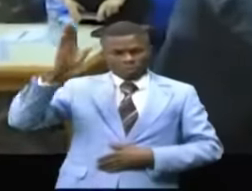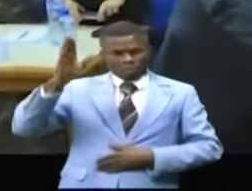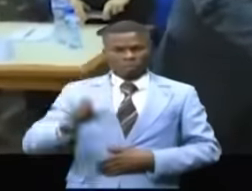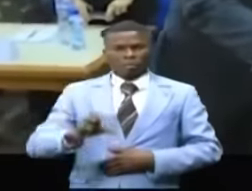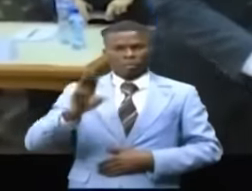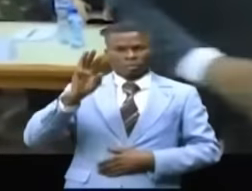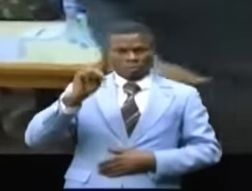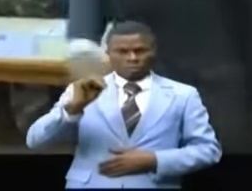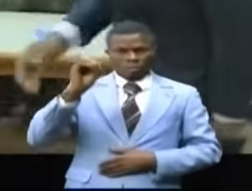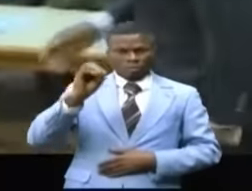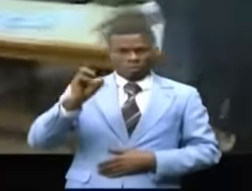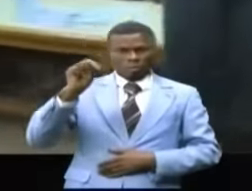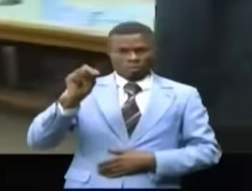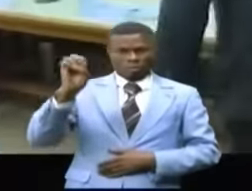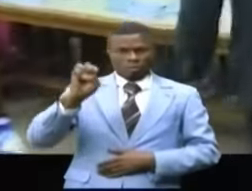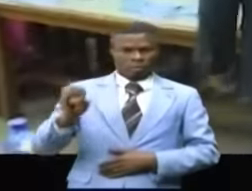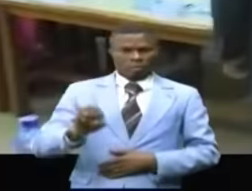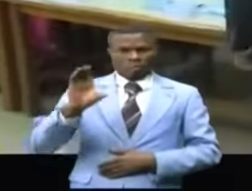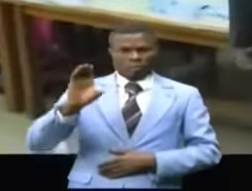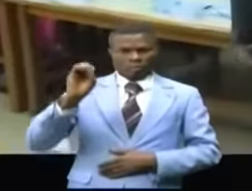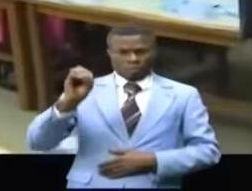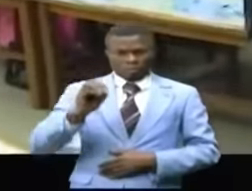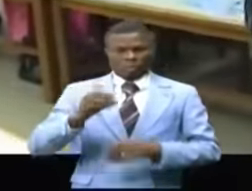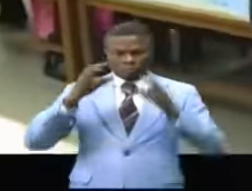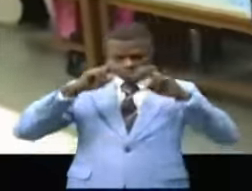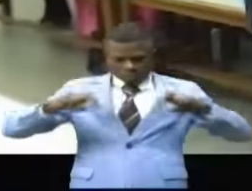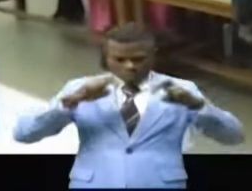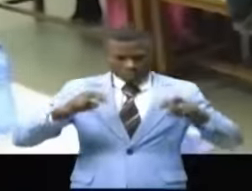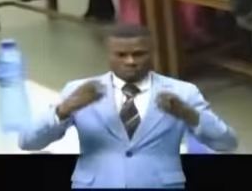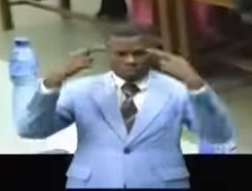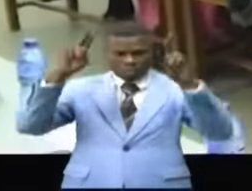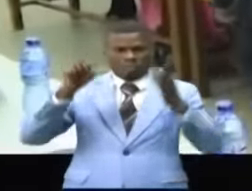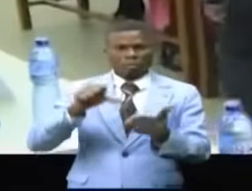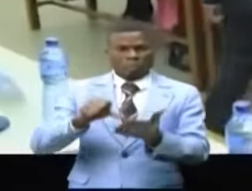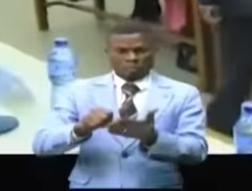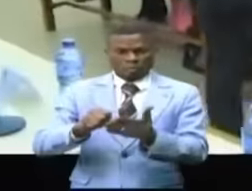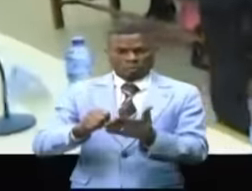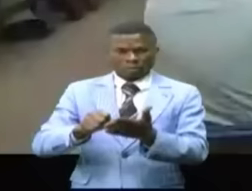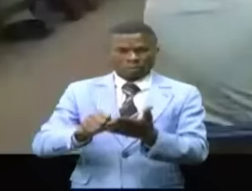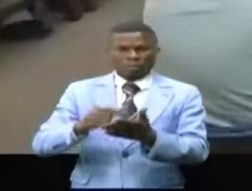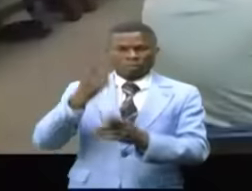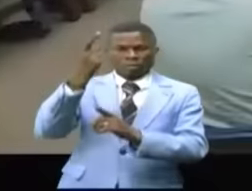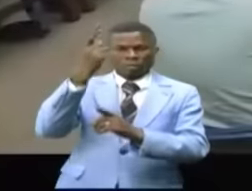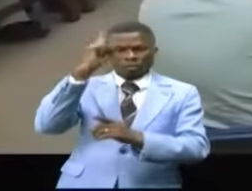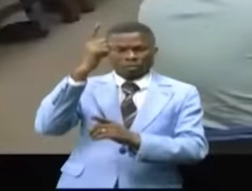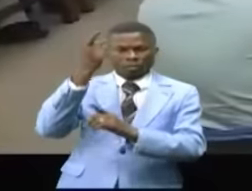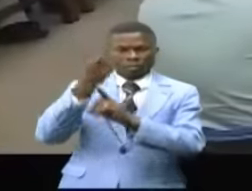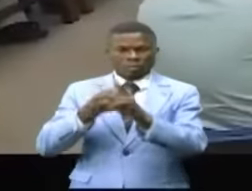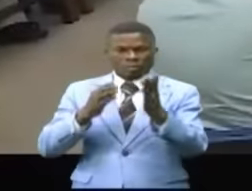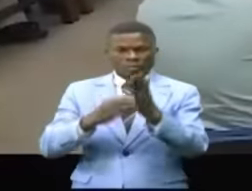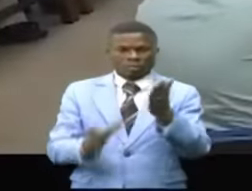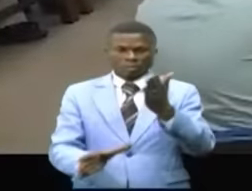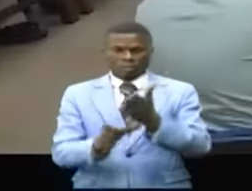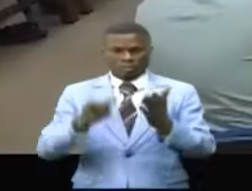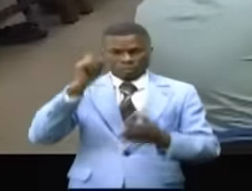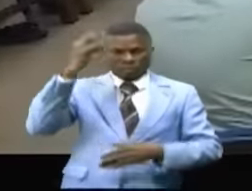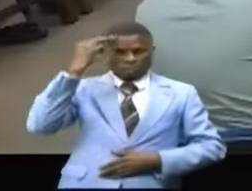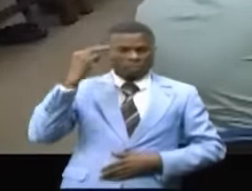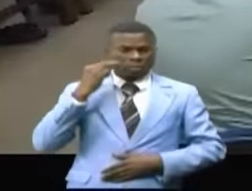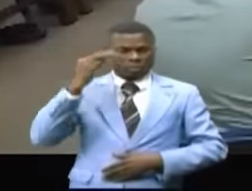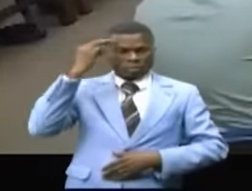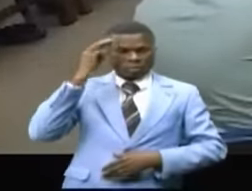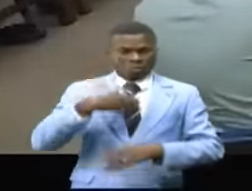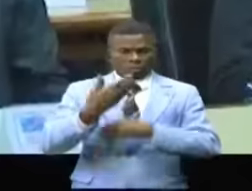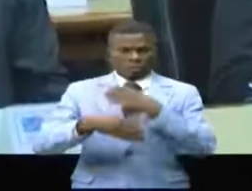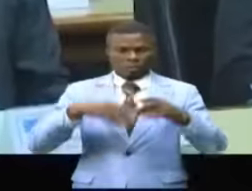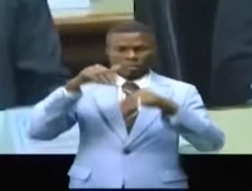MONUSCO après avoir examiné avec succès la lettre écrite le 1er septembre par le vice-premier ministre, ministre des